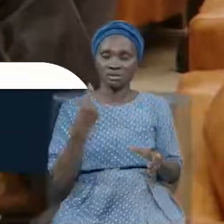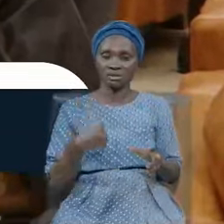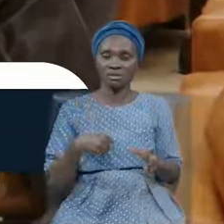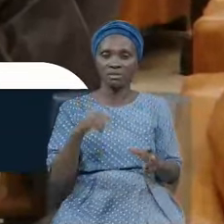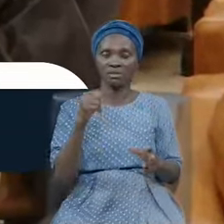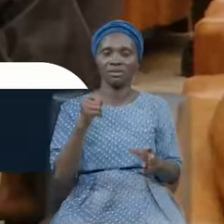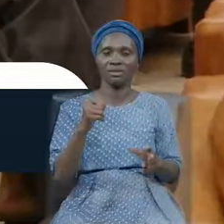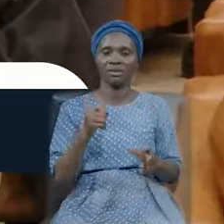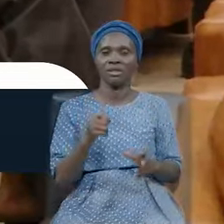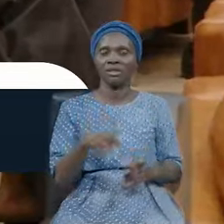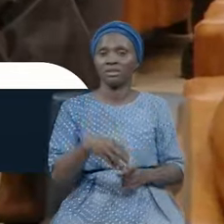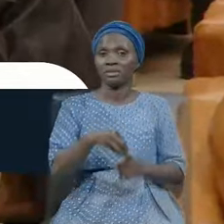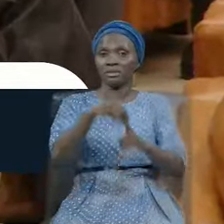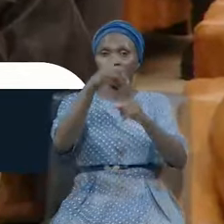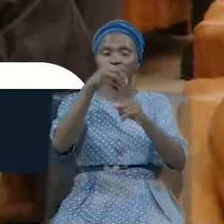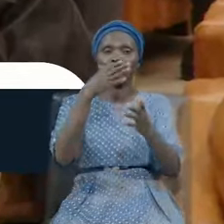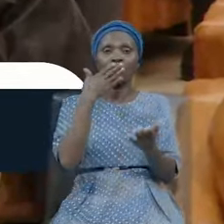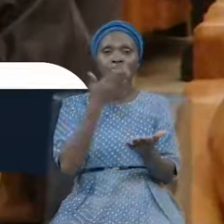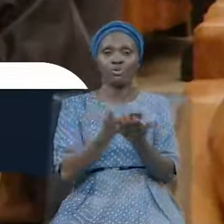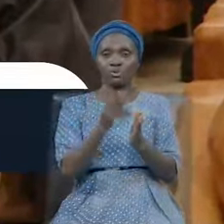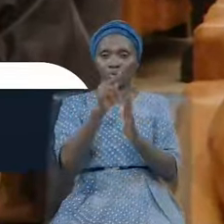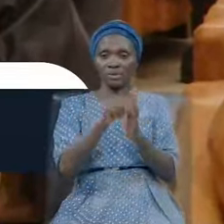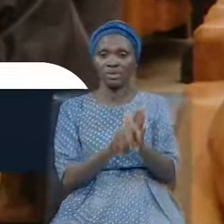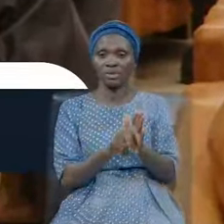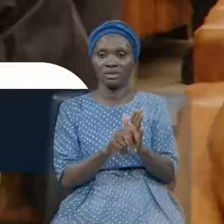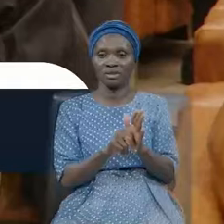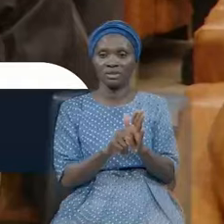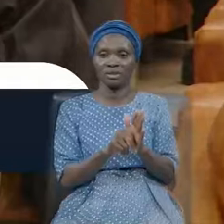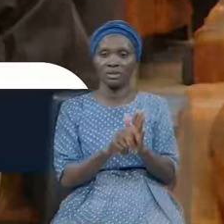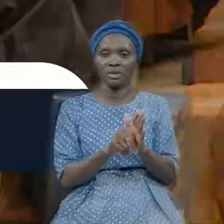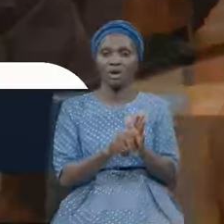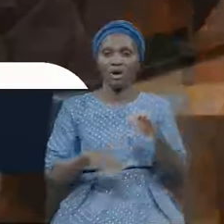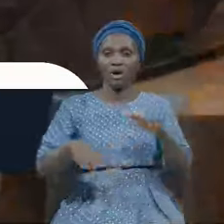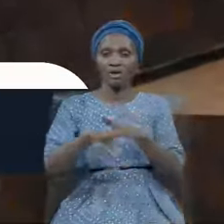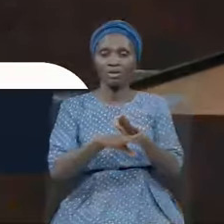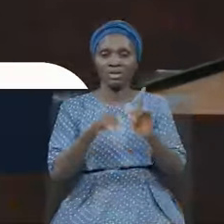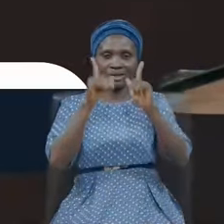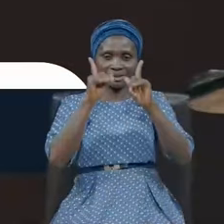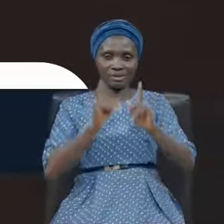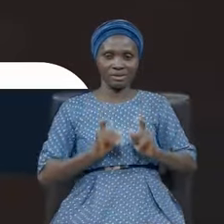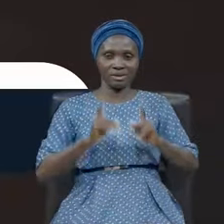La bonté transcendante sous la foi éprouvée.